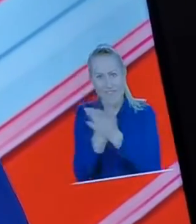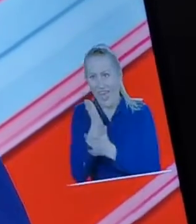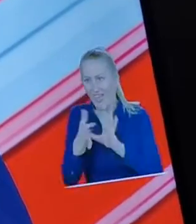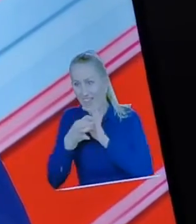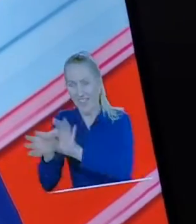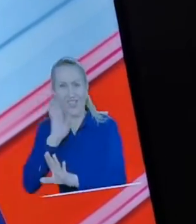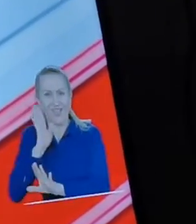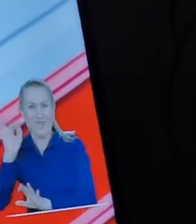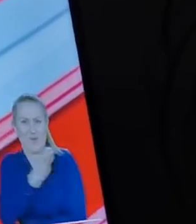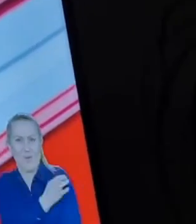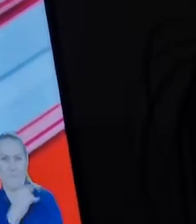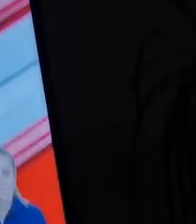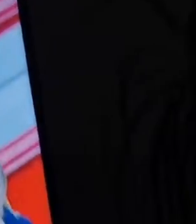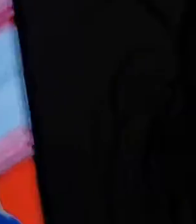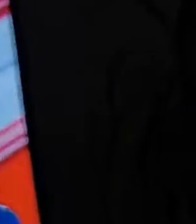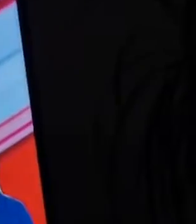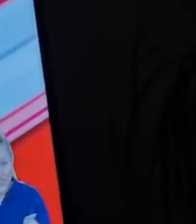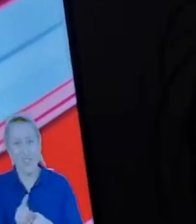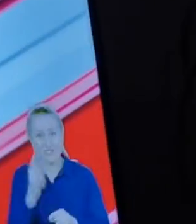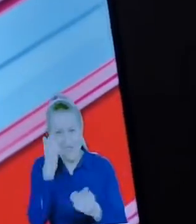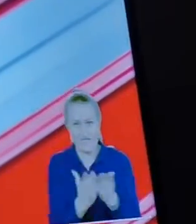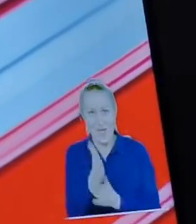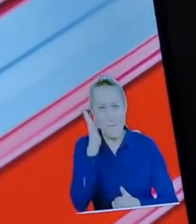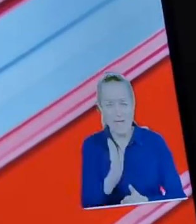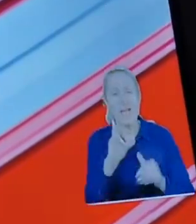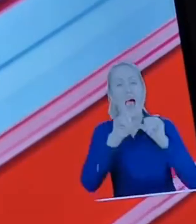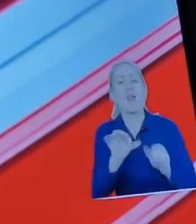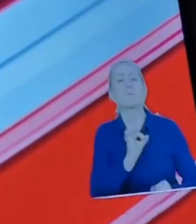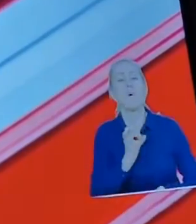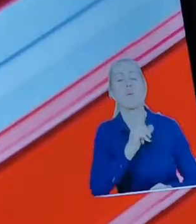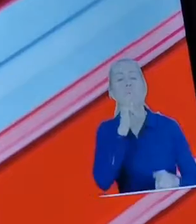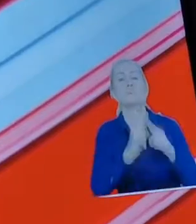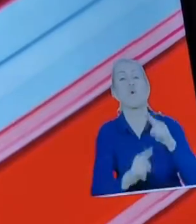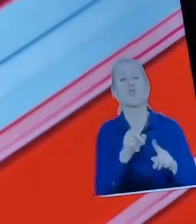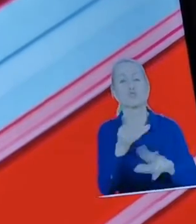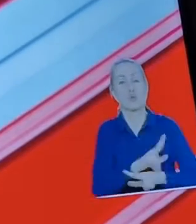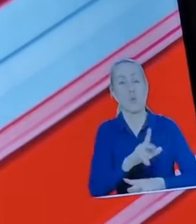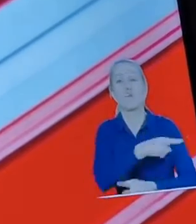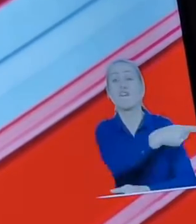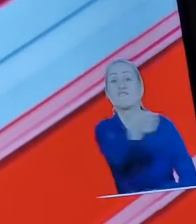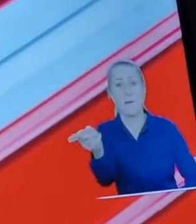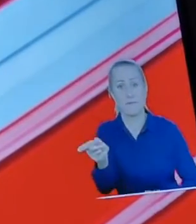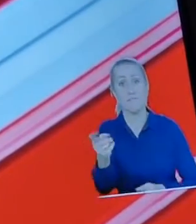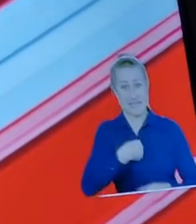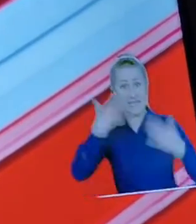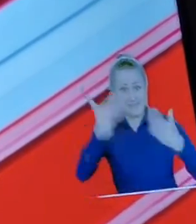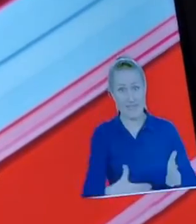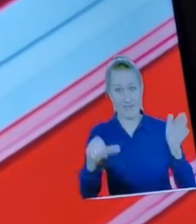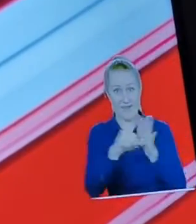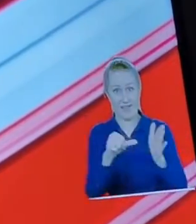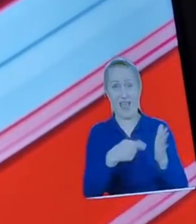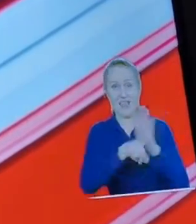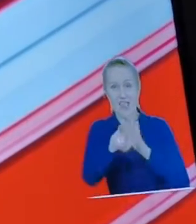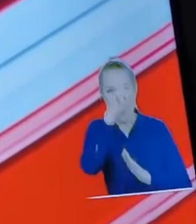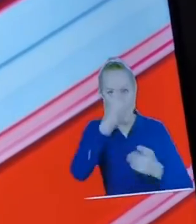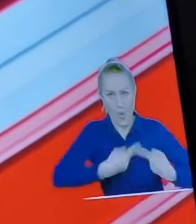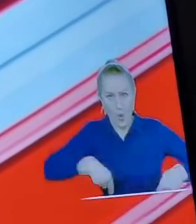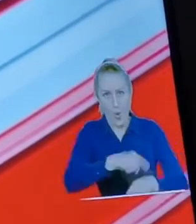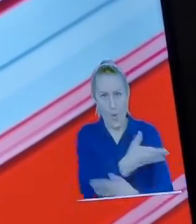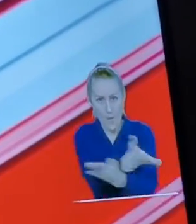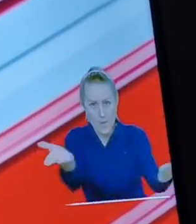politycznym rodzinom. Ja też pozostanę wierny swojej politycznej rodzinie, wam, bo będę kandydatem obywatelskim. I